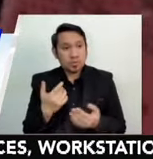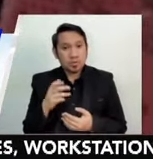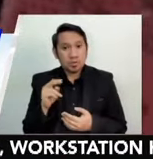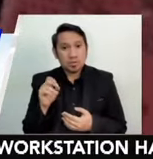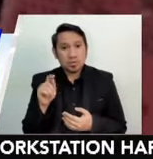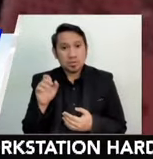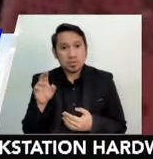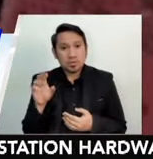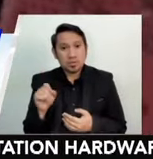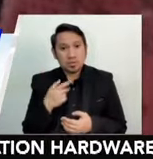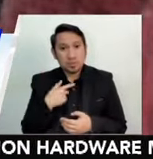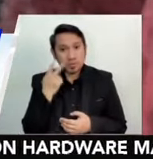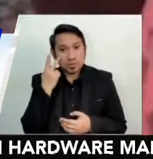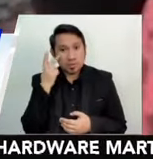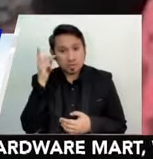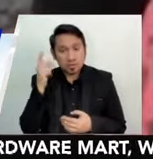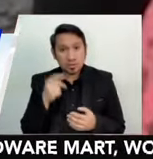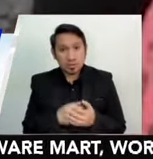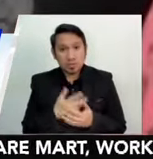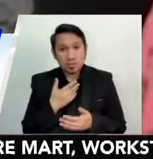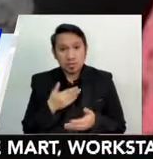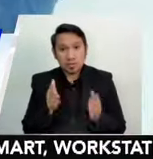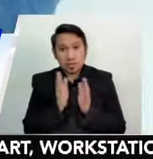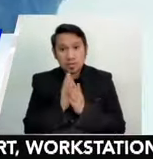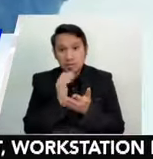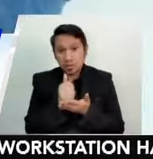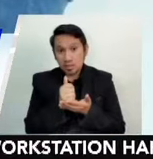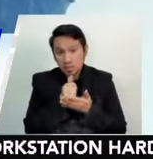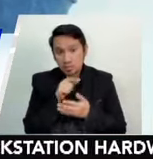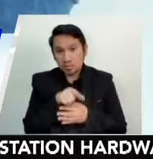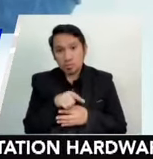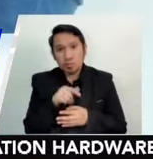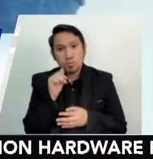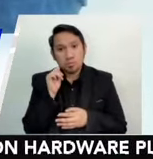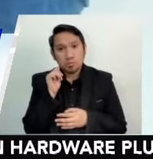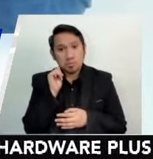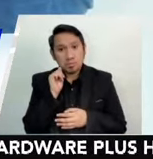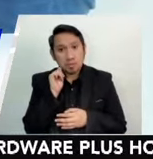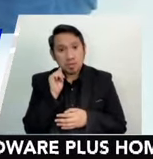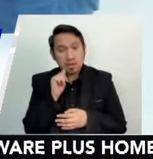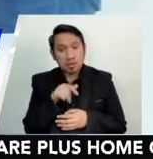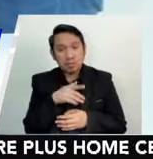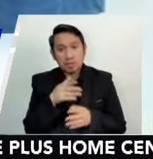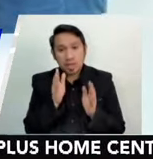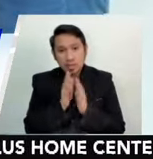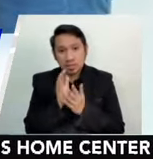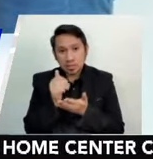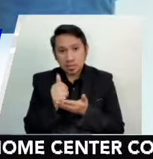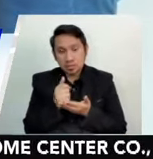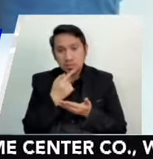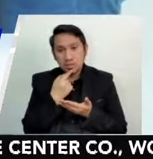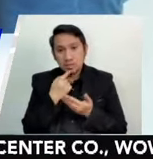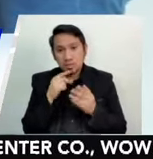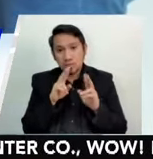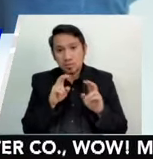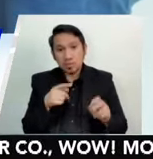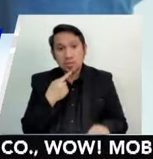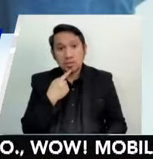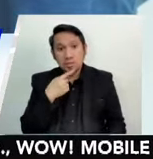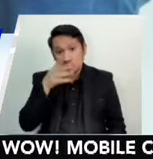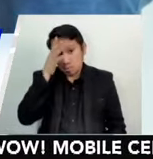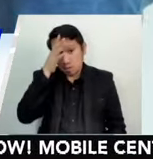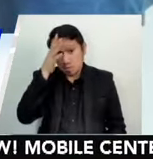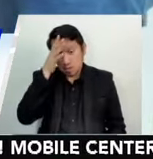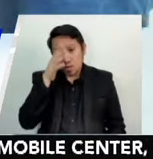nakitang residente, humingi ng tulong sa kanya ang bata. Sa investigasyon ng pulisya, sinabi ng tatay ng batang babae na nawala